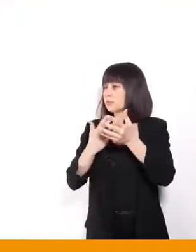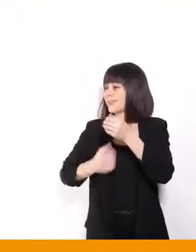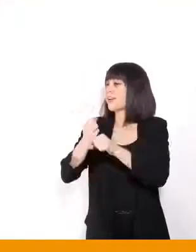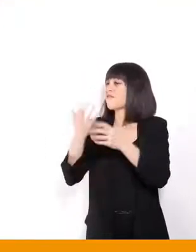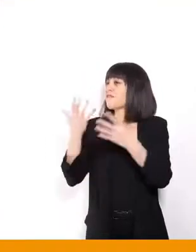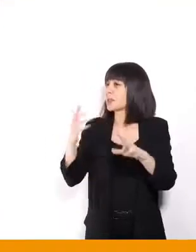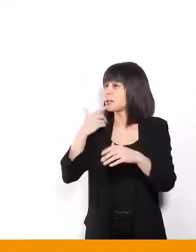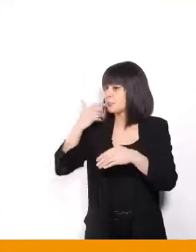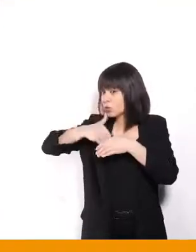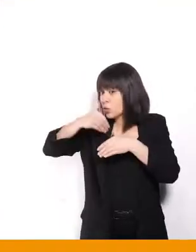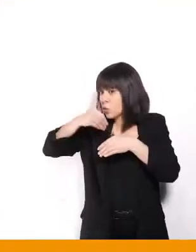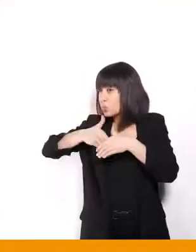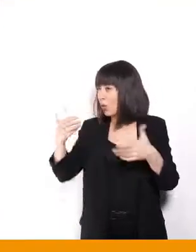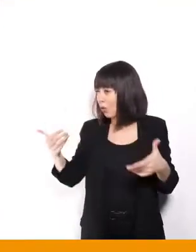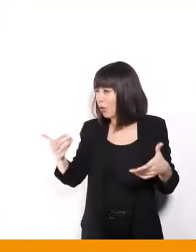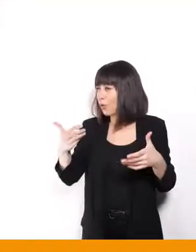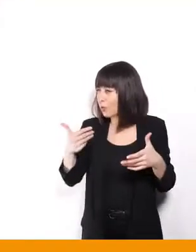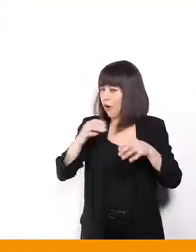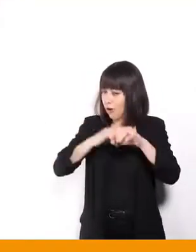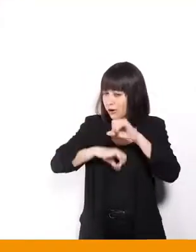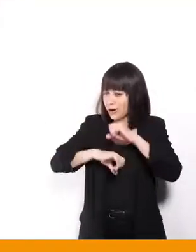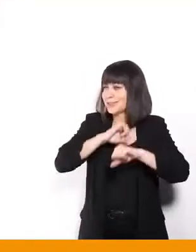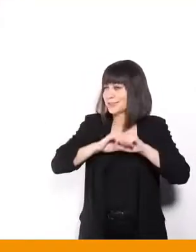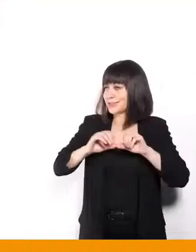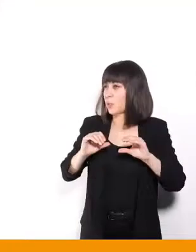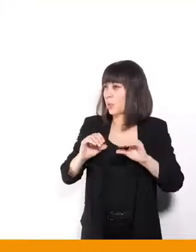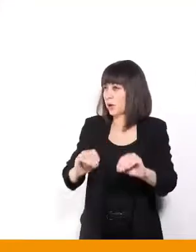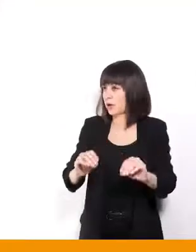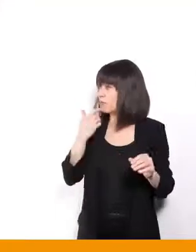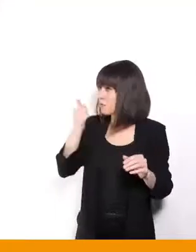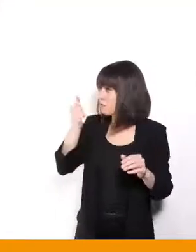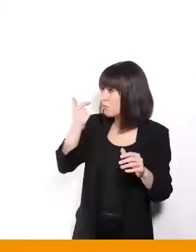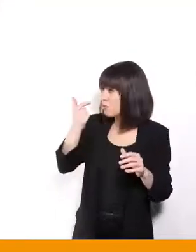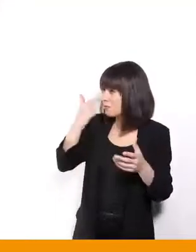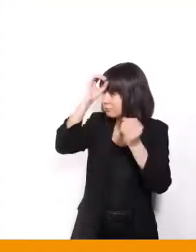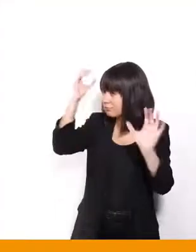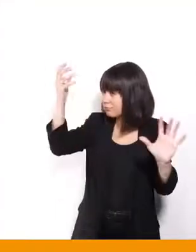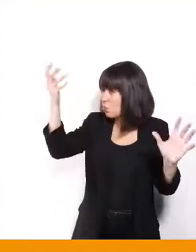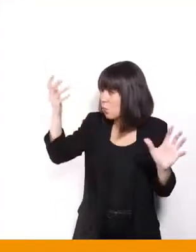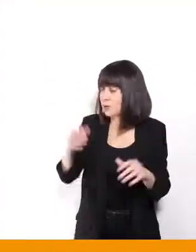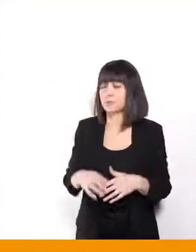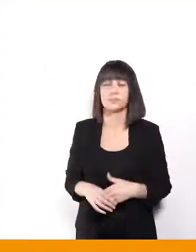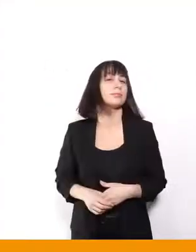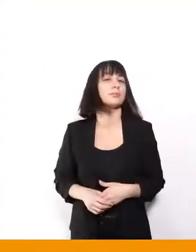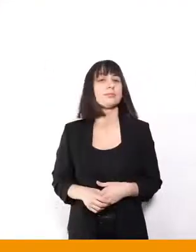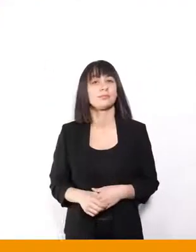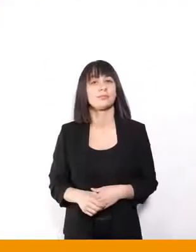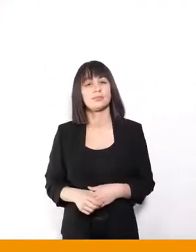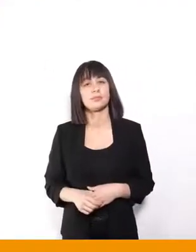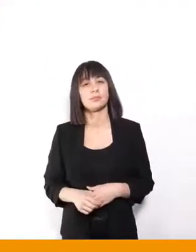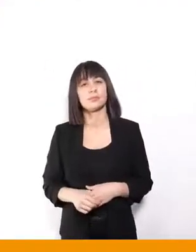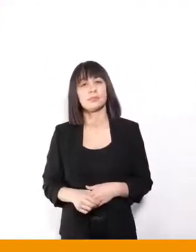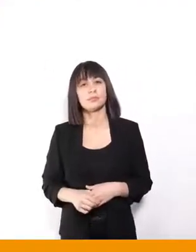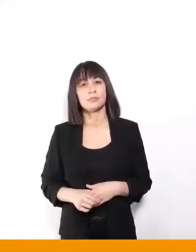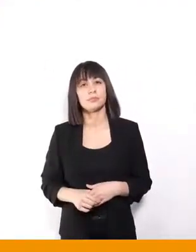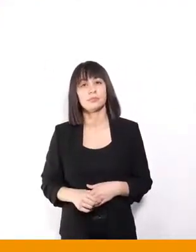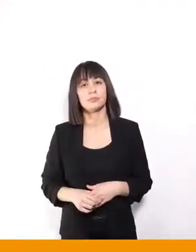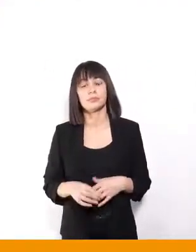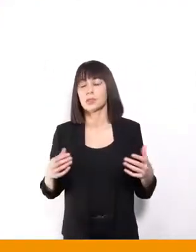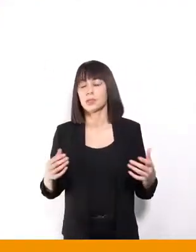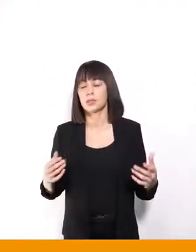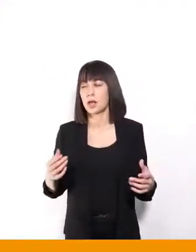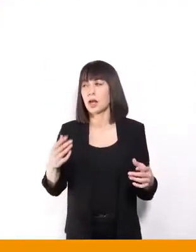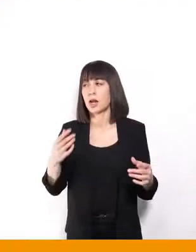vous voyez cette programmation et ces modalités de financement? Alors, en fait, il y a plusieurs réponses à votre